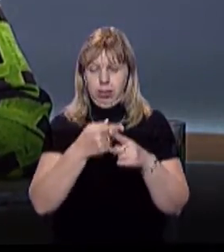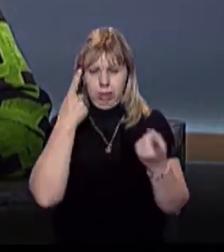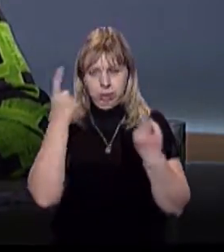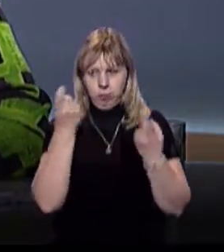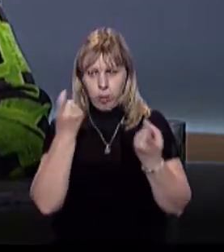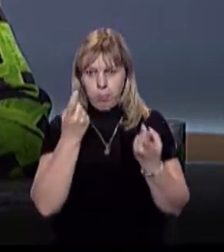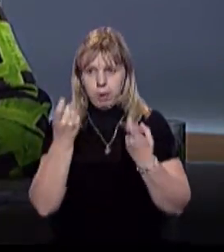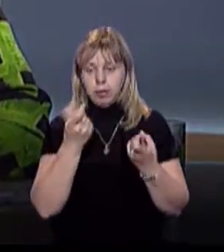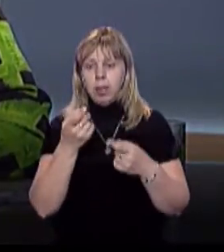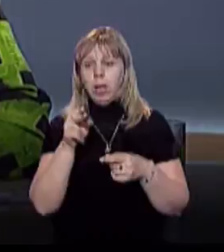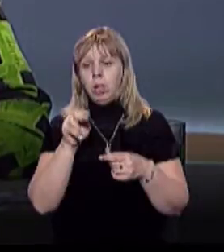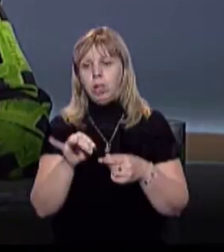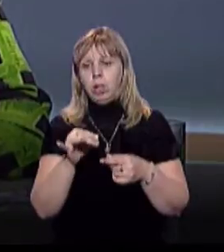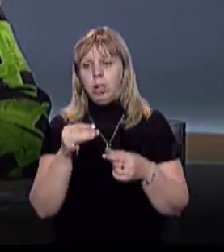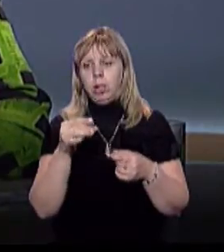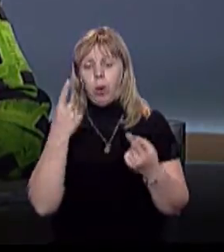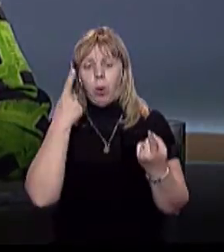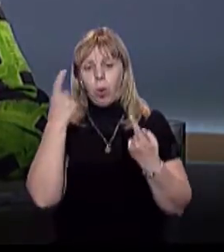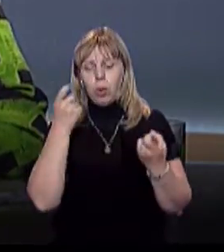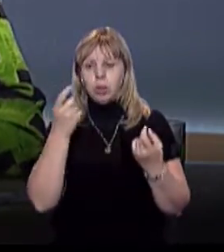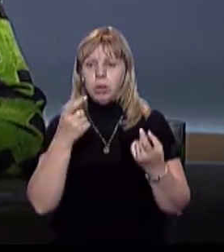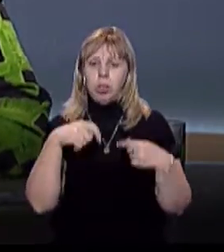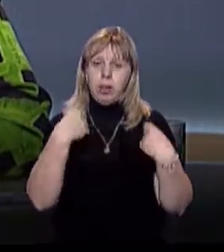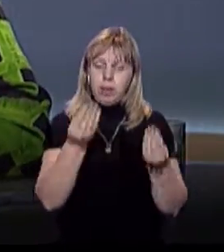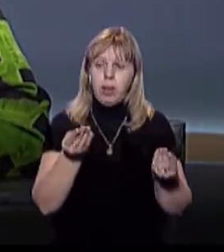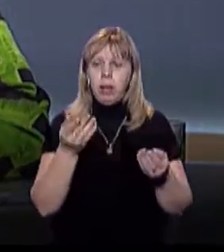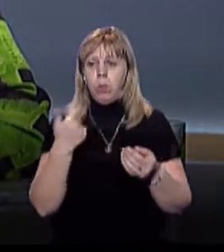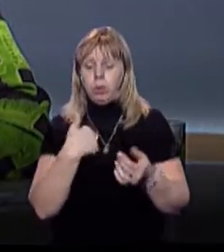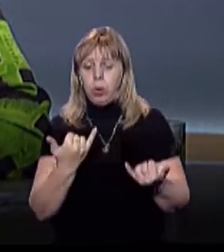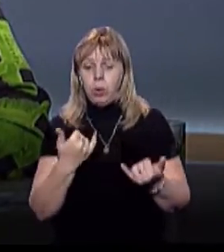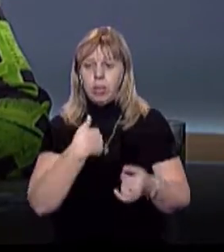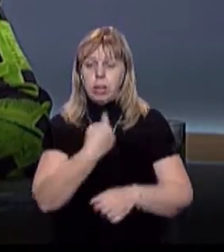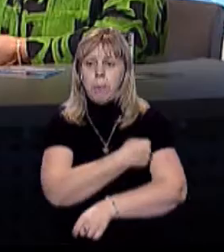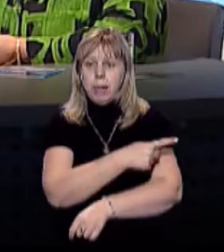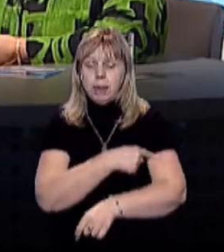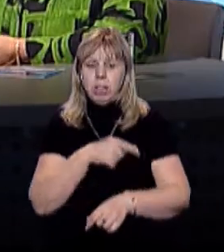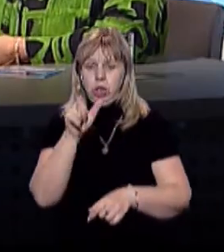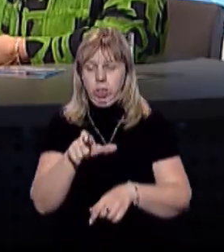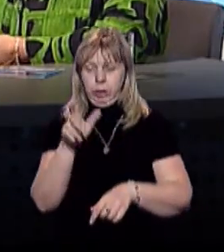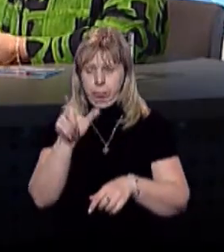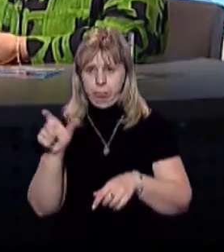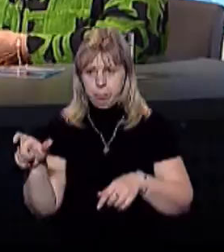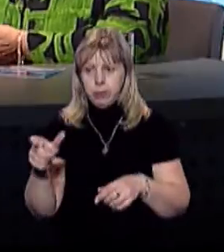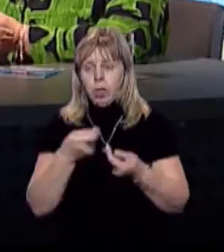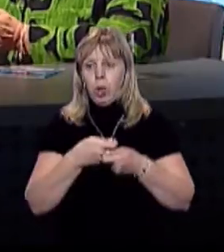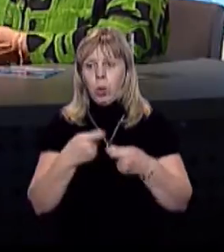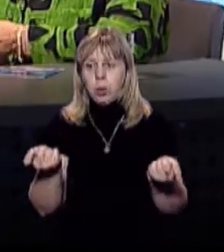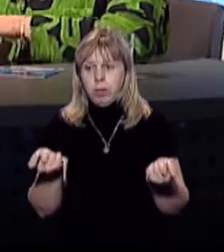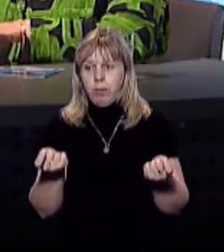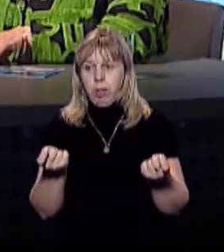масової інформації. Ми там оголошення подавали таке. Сьогодні наші медичні сестрички